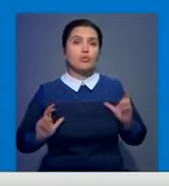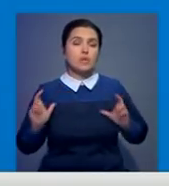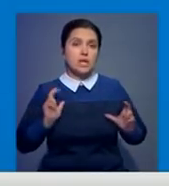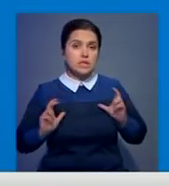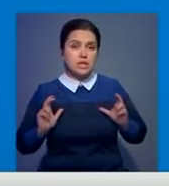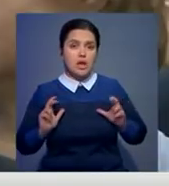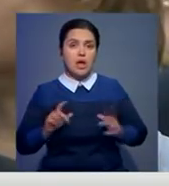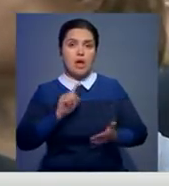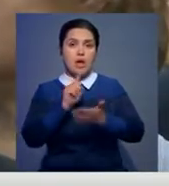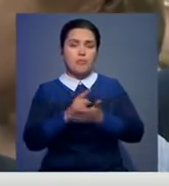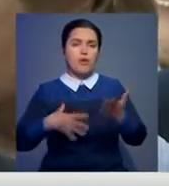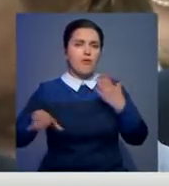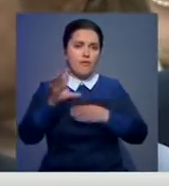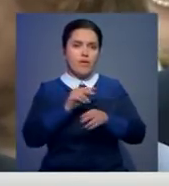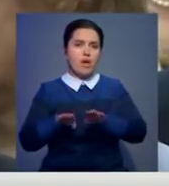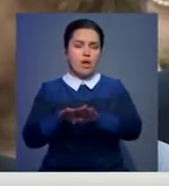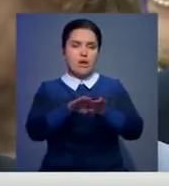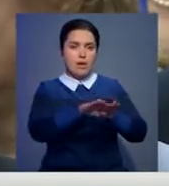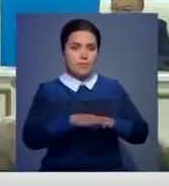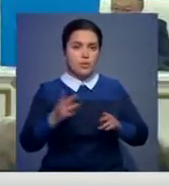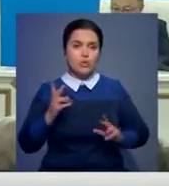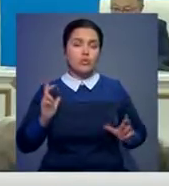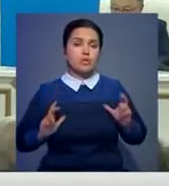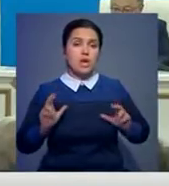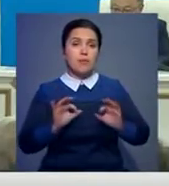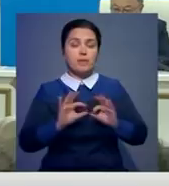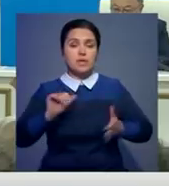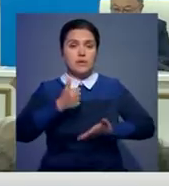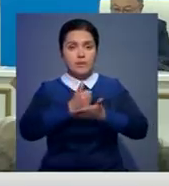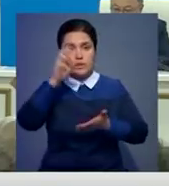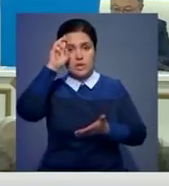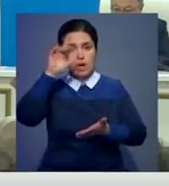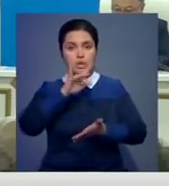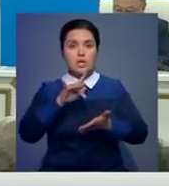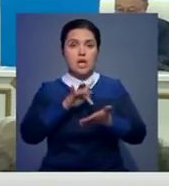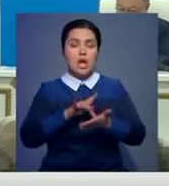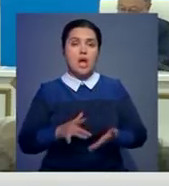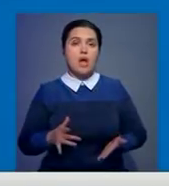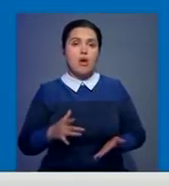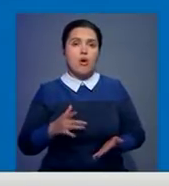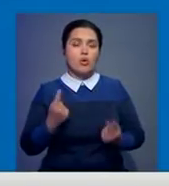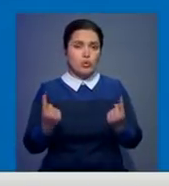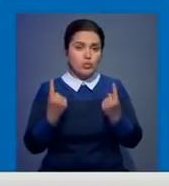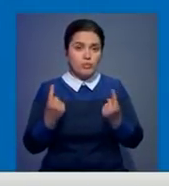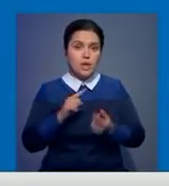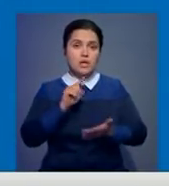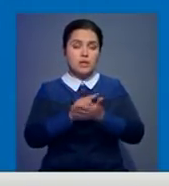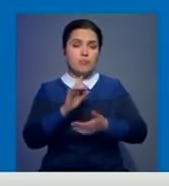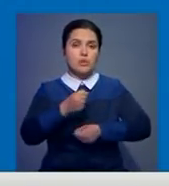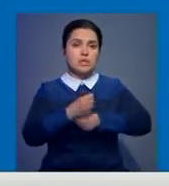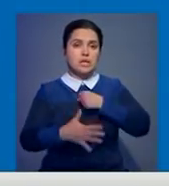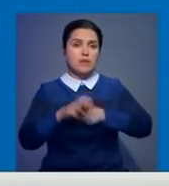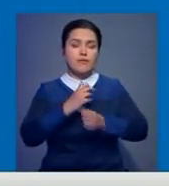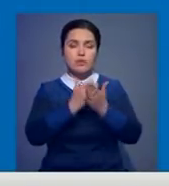университета должен транслироваться на все учебные заведения страны. Кроме того, по словам главы государства, города республиканского значения должны стать